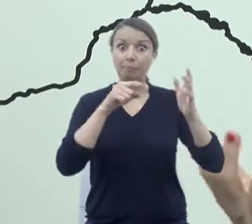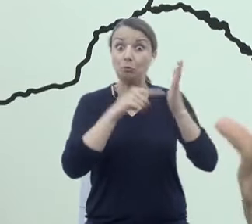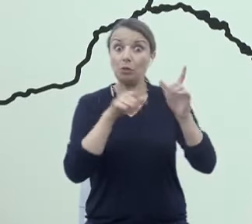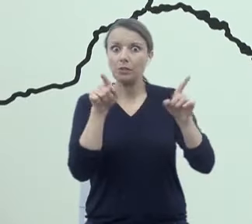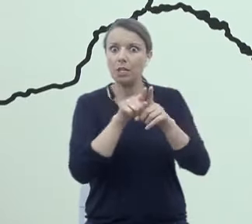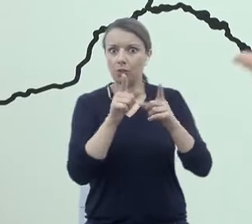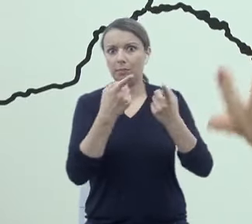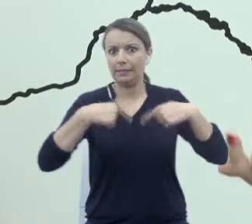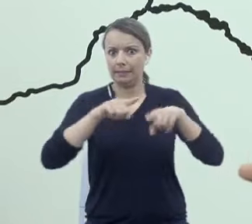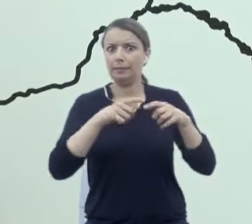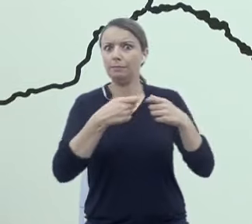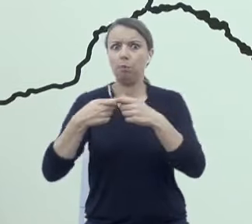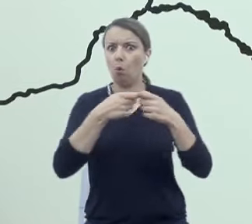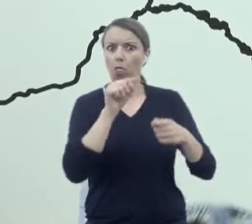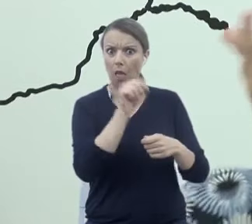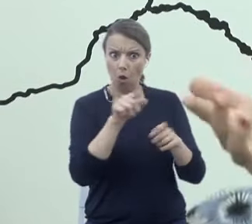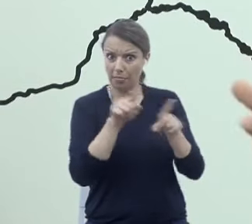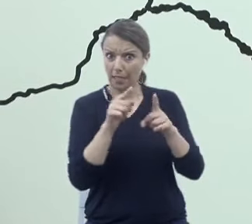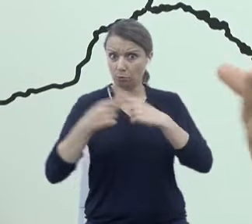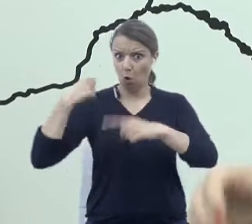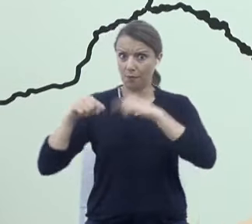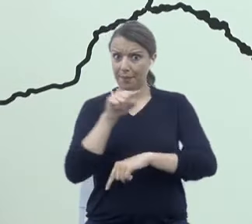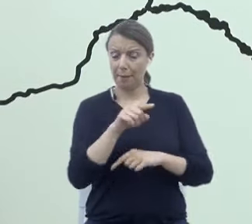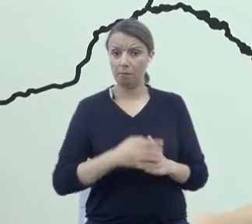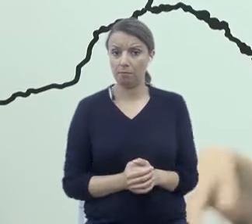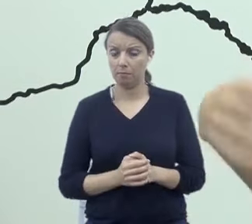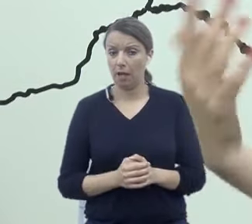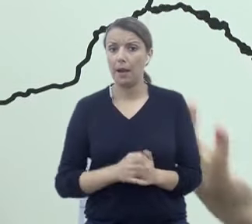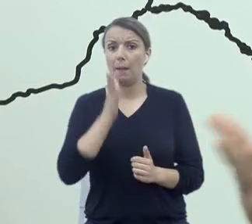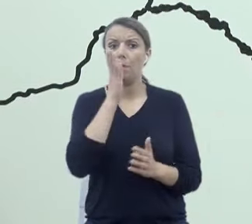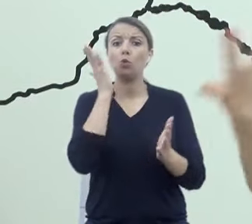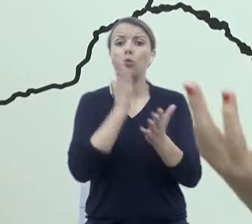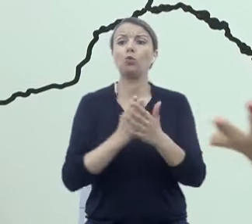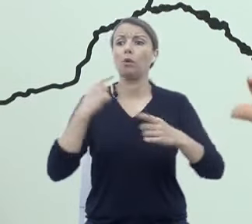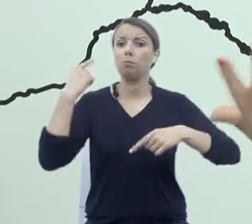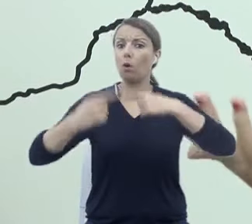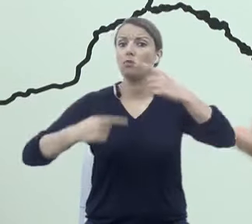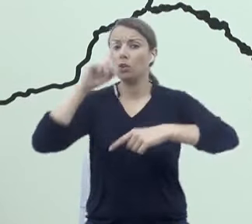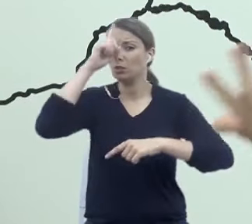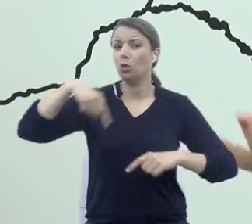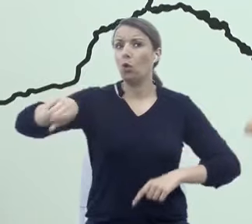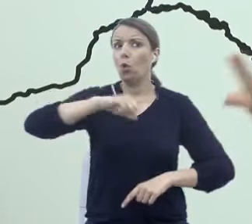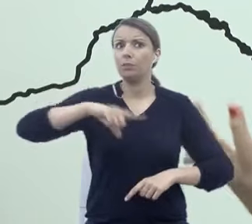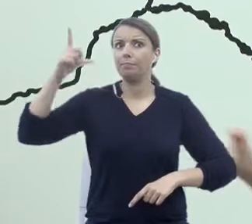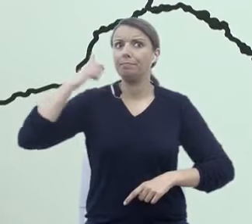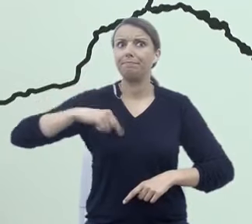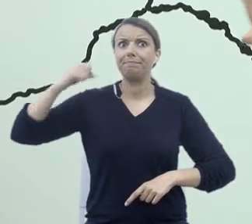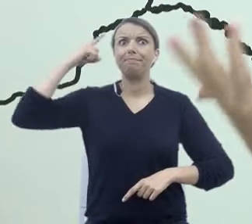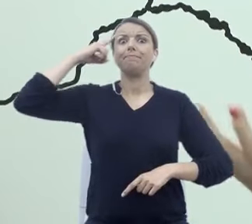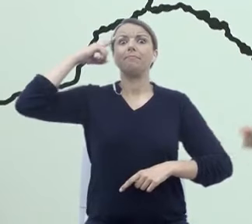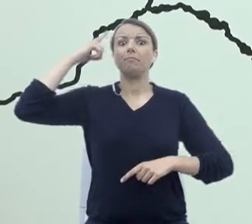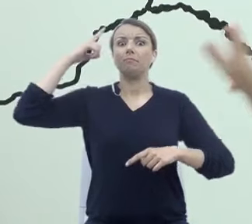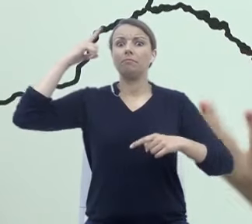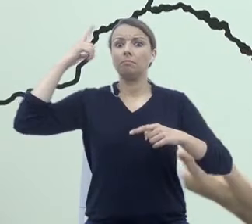wspólnocie. I dopiero jak gdyby, kiedy do tych ludzi zaczyna docierać, tak? Znaczy raczej myślę, że to taki stres związany